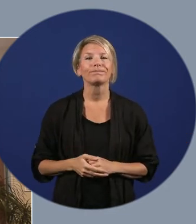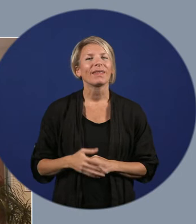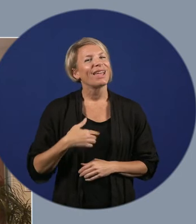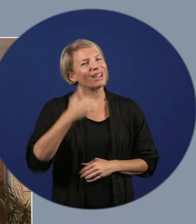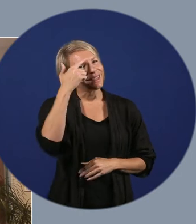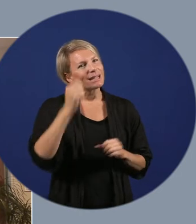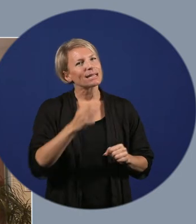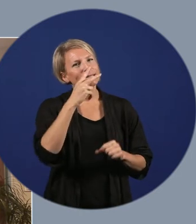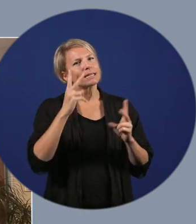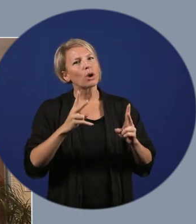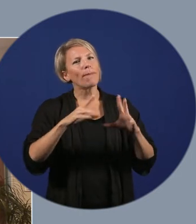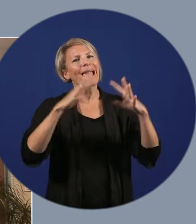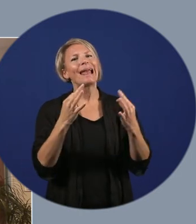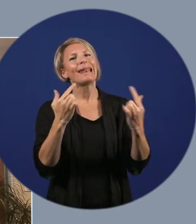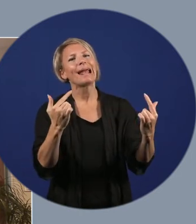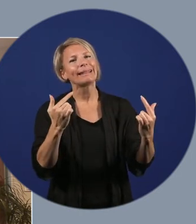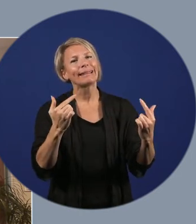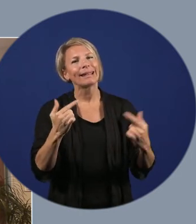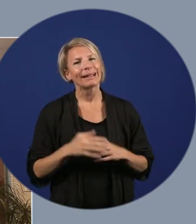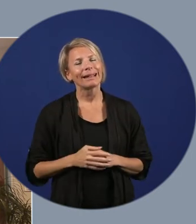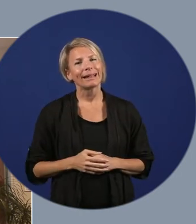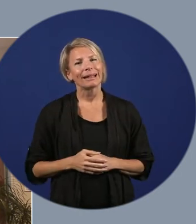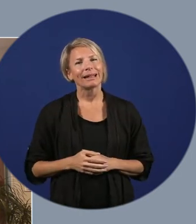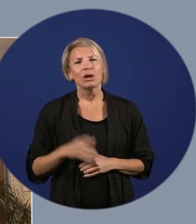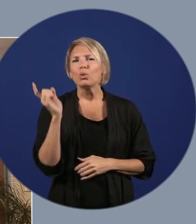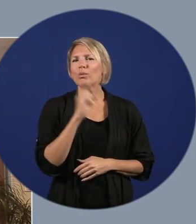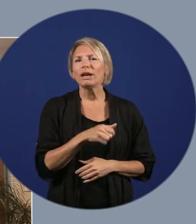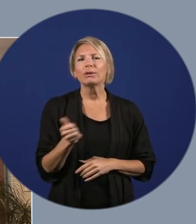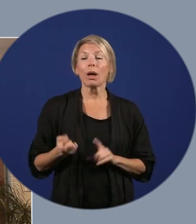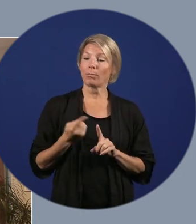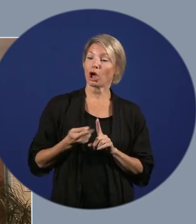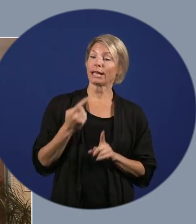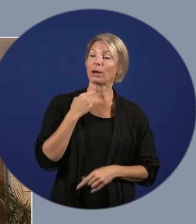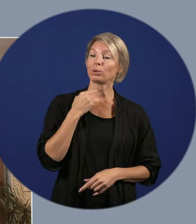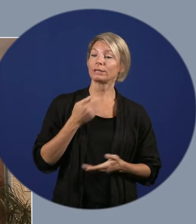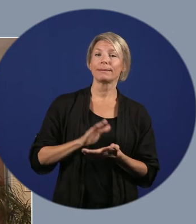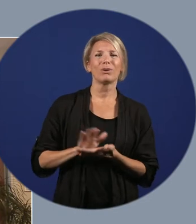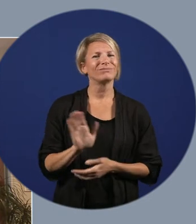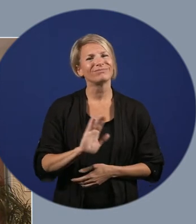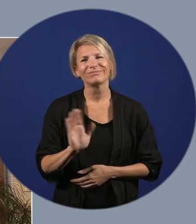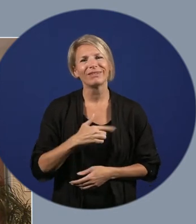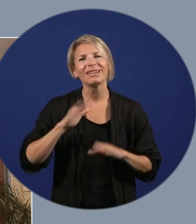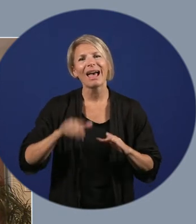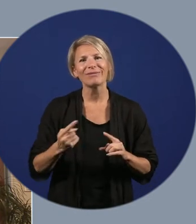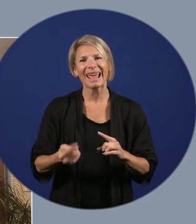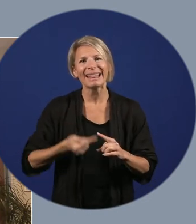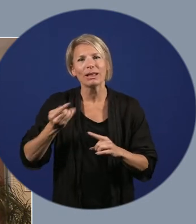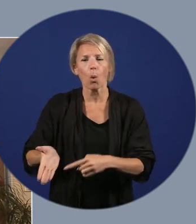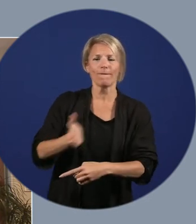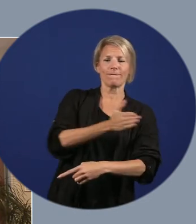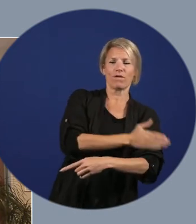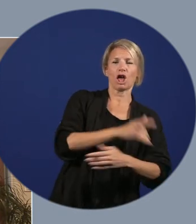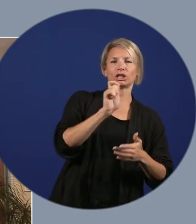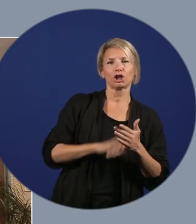en helhet. Jag tänker som jag hörde på någon annan här, att man kan inte bara börja i augusti. Vi har hållit på ett år i förväg och inte